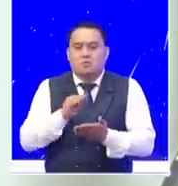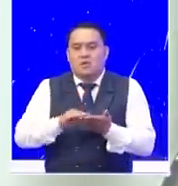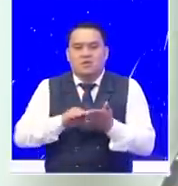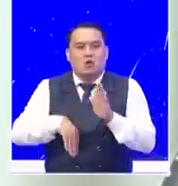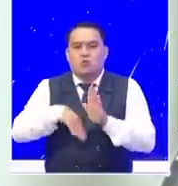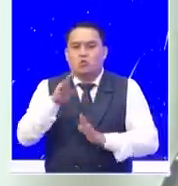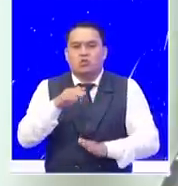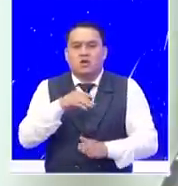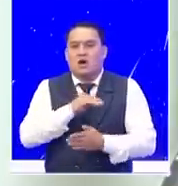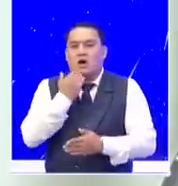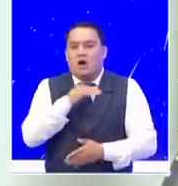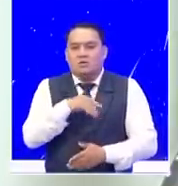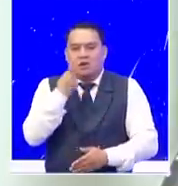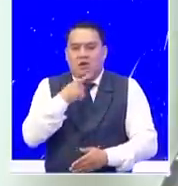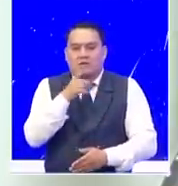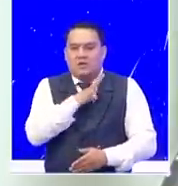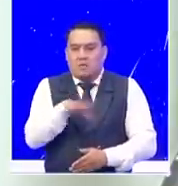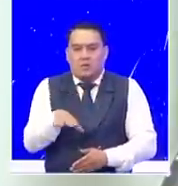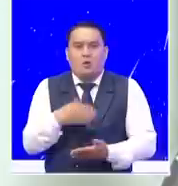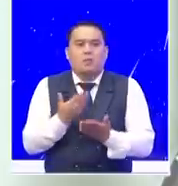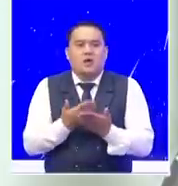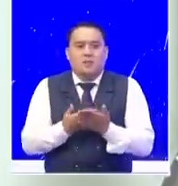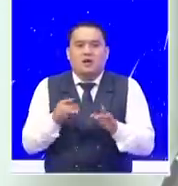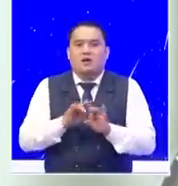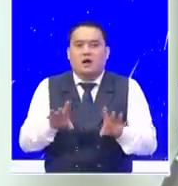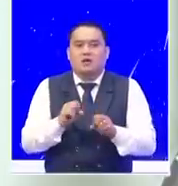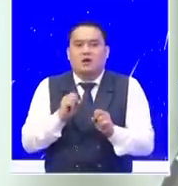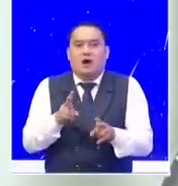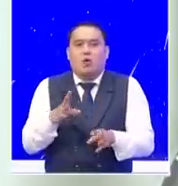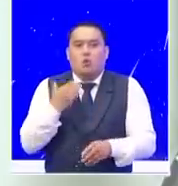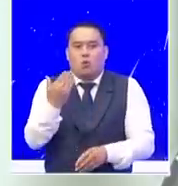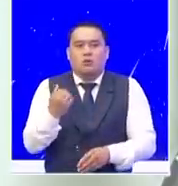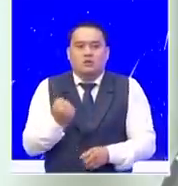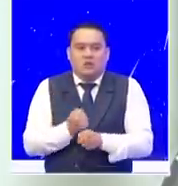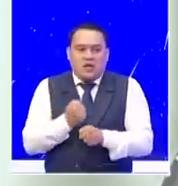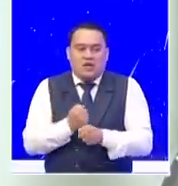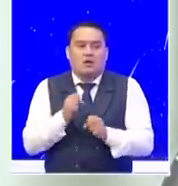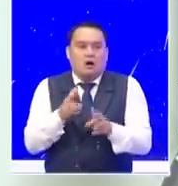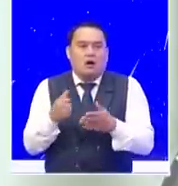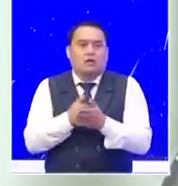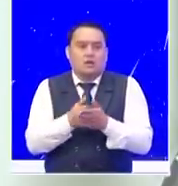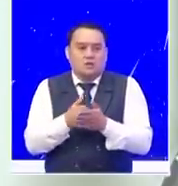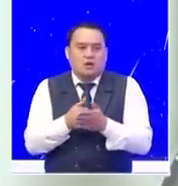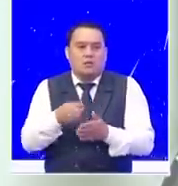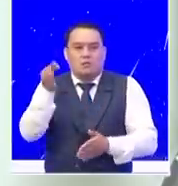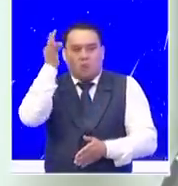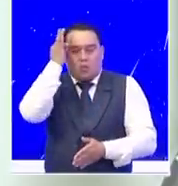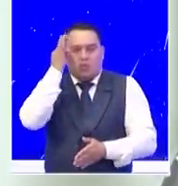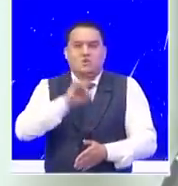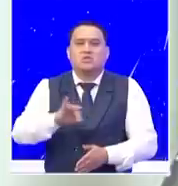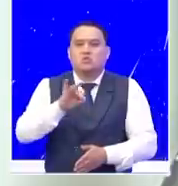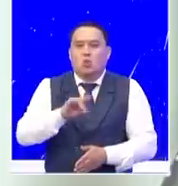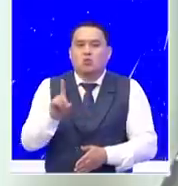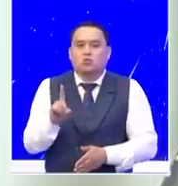лучше, качественнее. Он просто на своем примере рассказывал, как он этого делал, как он достигал. Помню его историю, когда он рассказал,